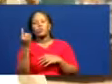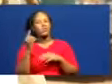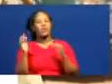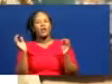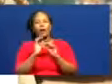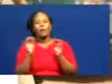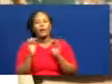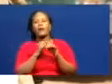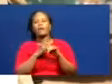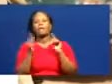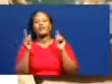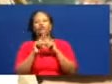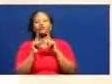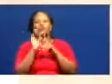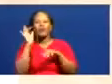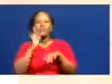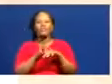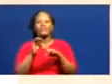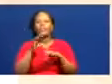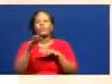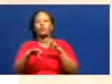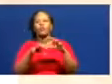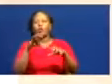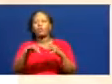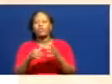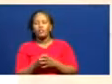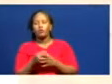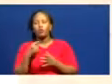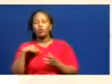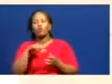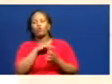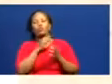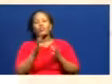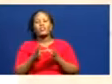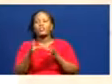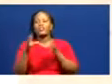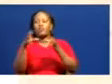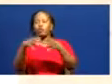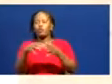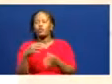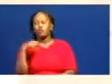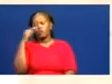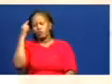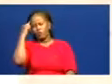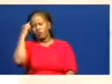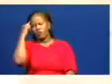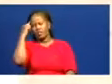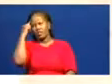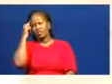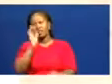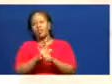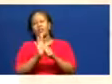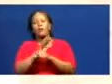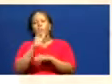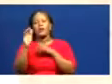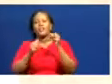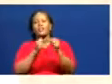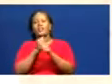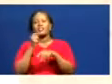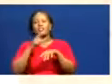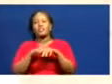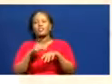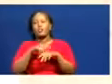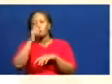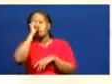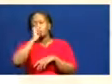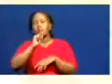na affect also wanyama pori. Sisi kukaa kama community tukaona muhimu ya kwamba ni afadhali tulete hawa wanyama ambaye ni black